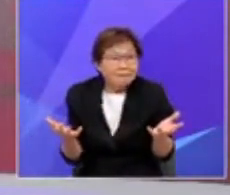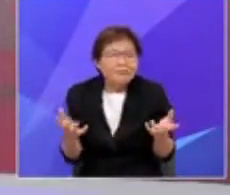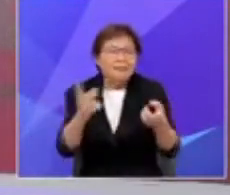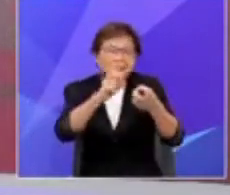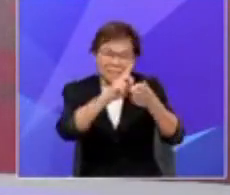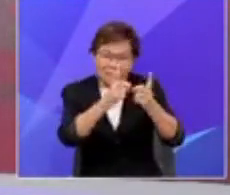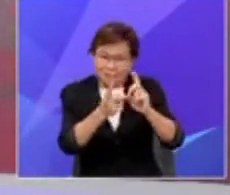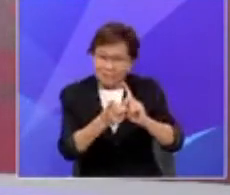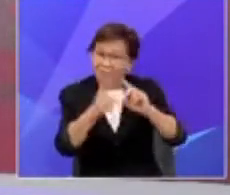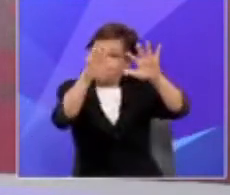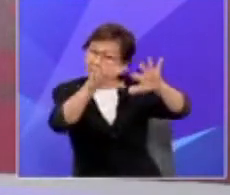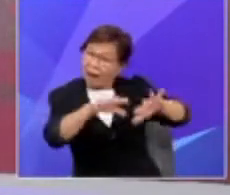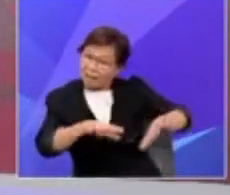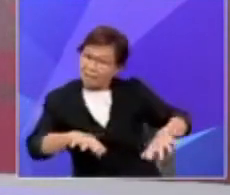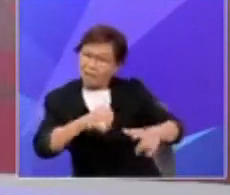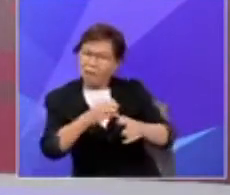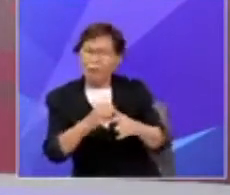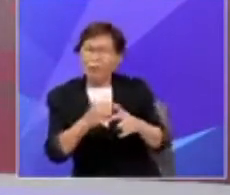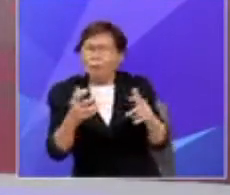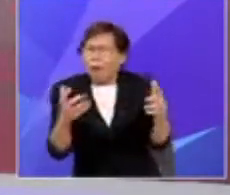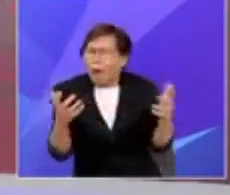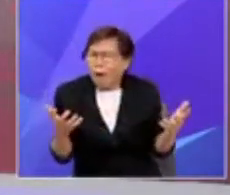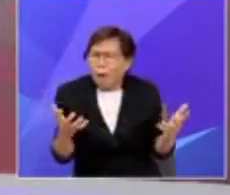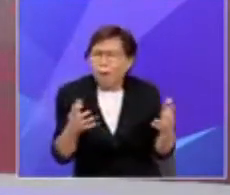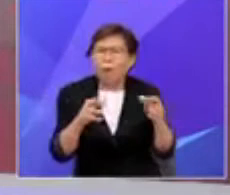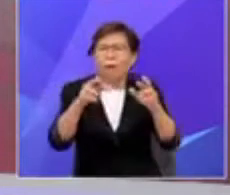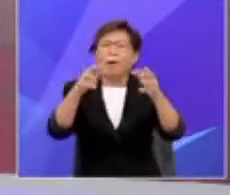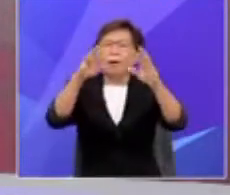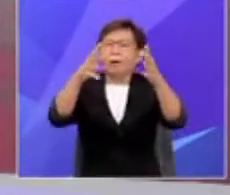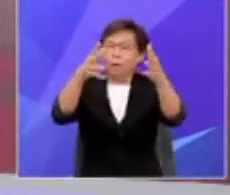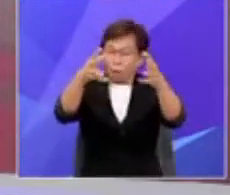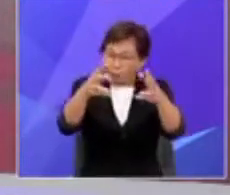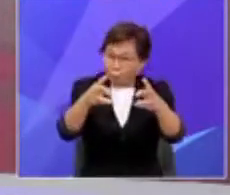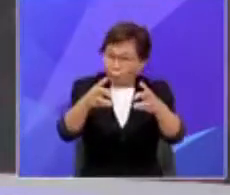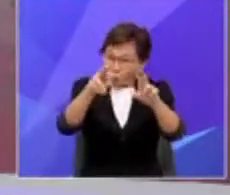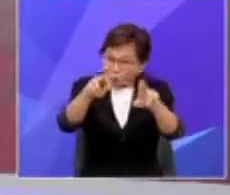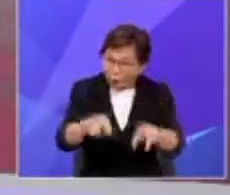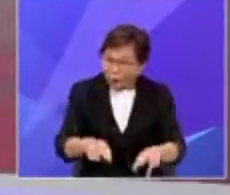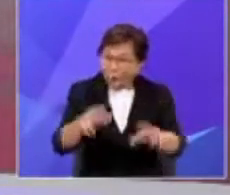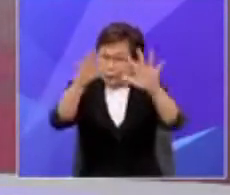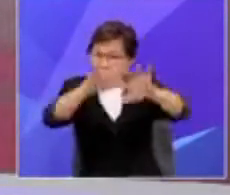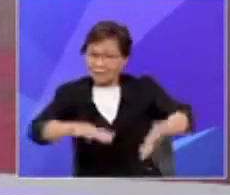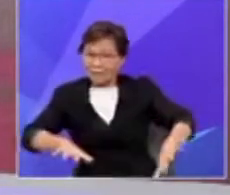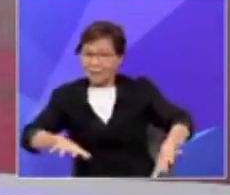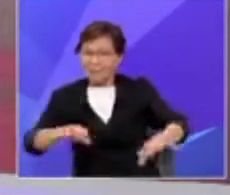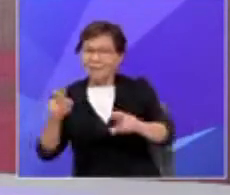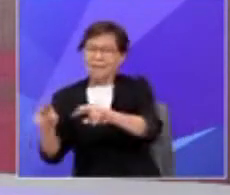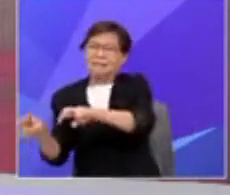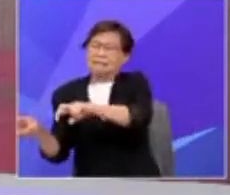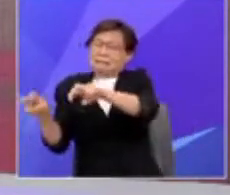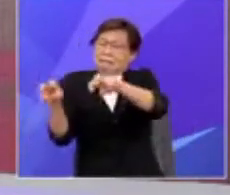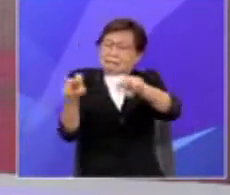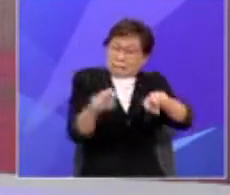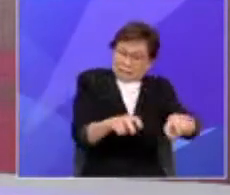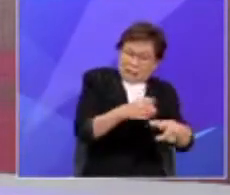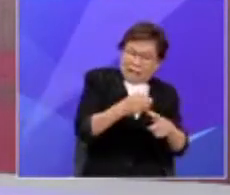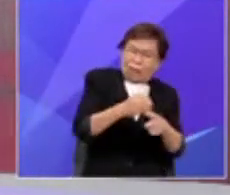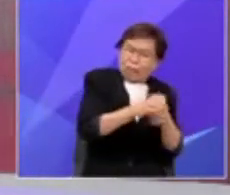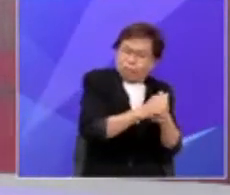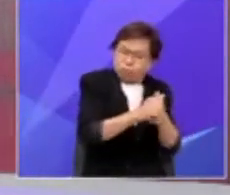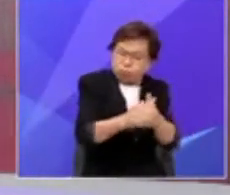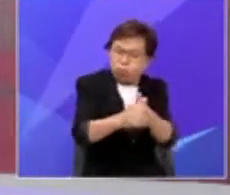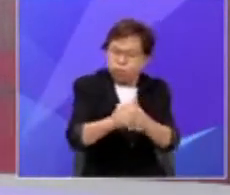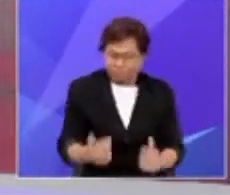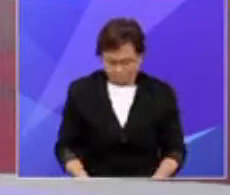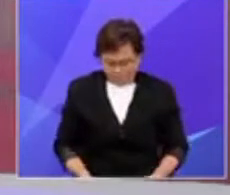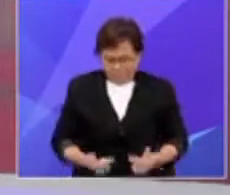digital Asian atau bagaimana warga Asian akan migrasi atau memacu